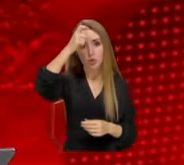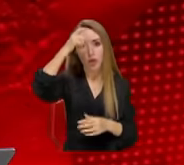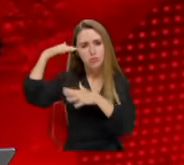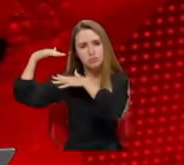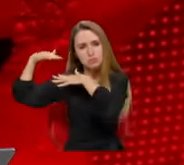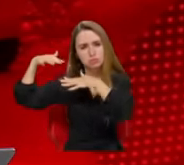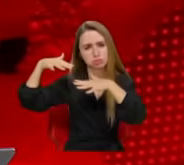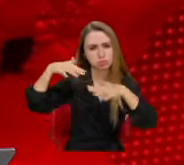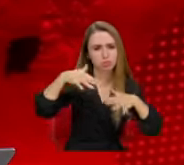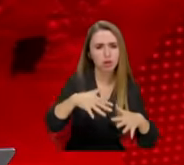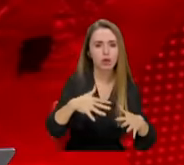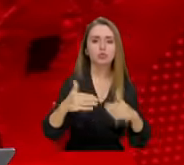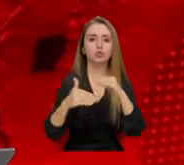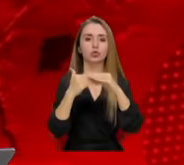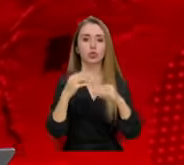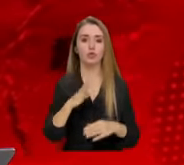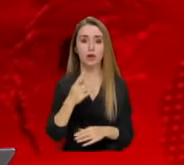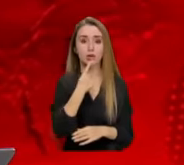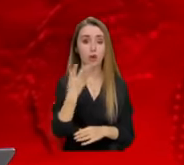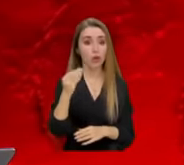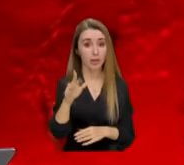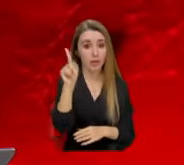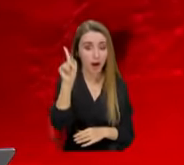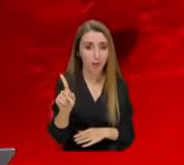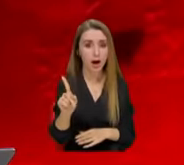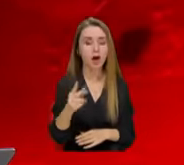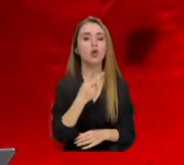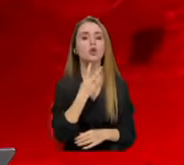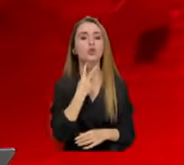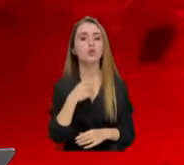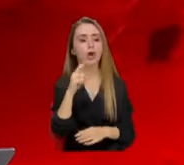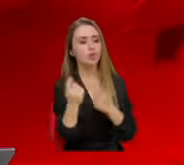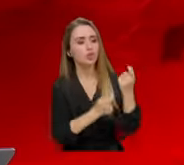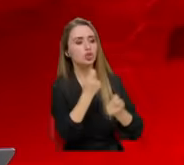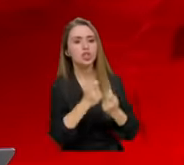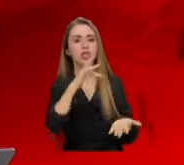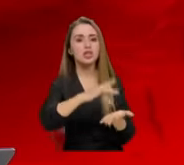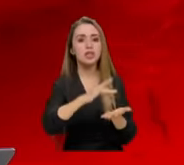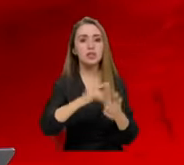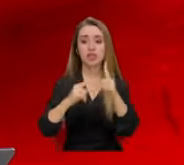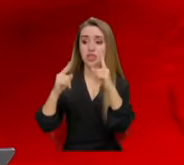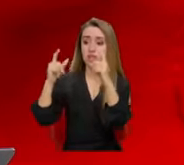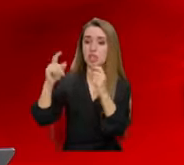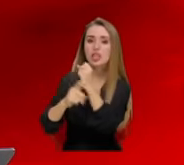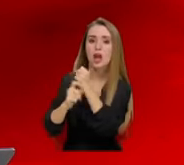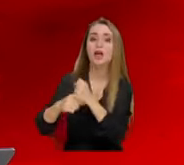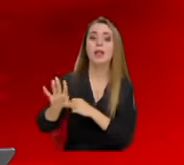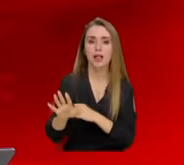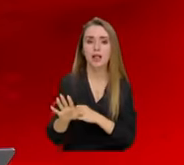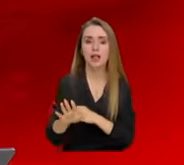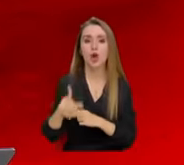akını olur şeklindeki yorumları bu olabilir ama Rusya bu işin faturasını IŞİD'e değil doğal